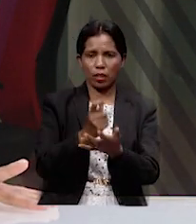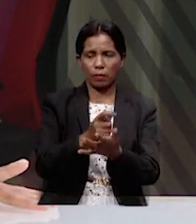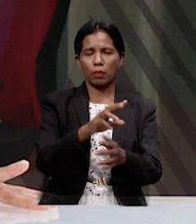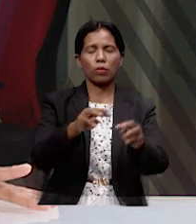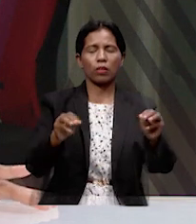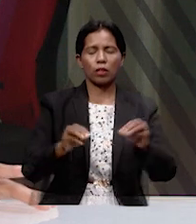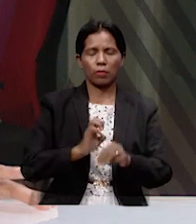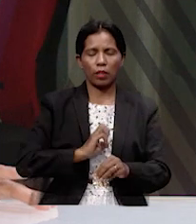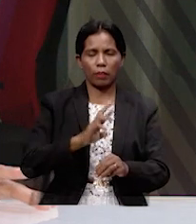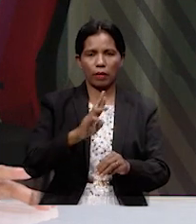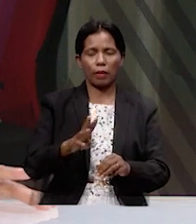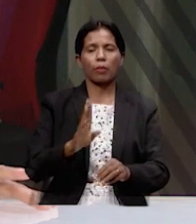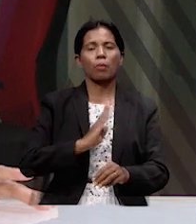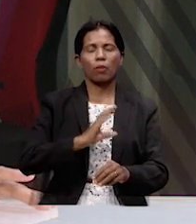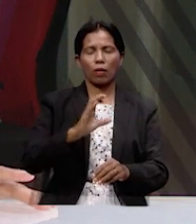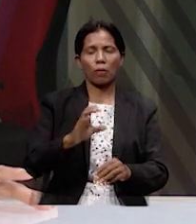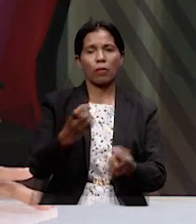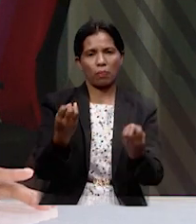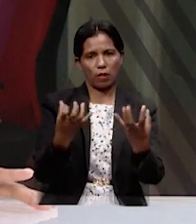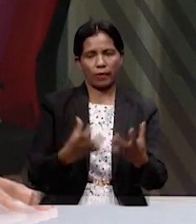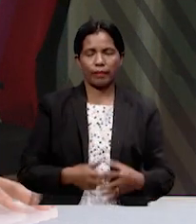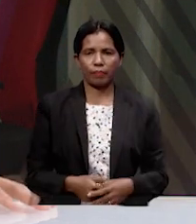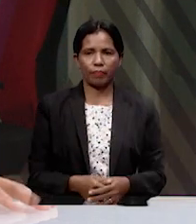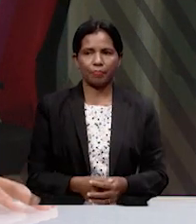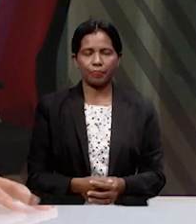mak resiste a asleu.